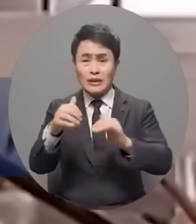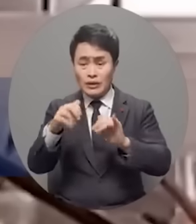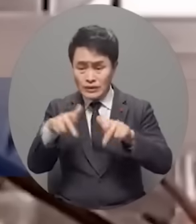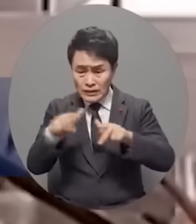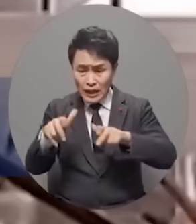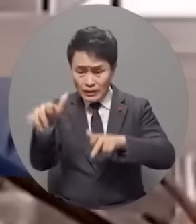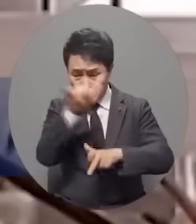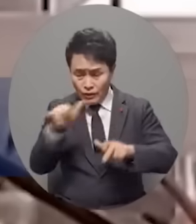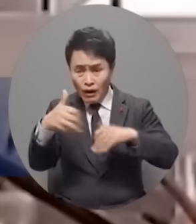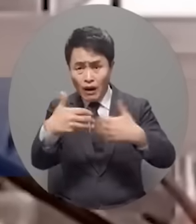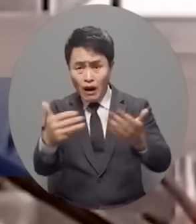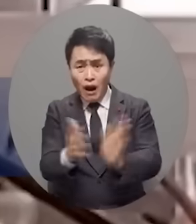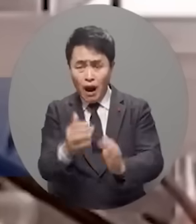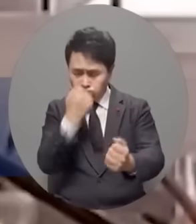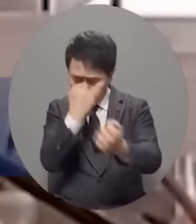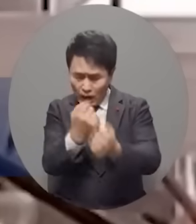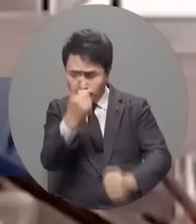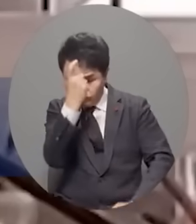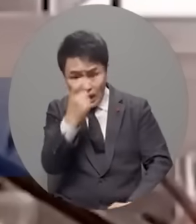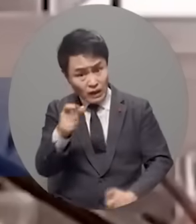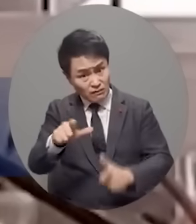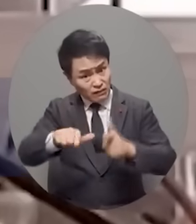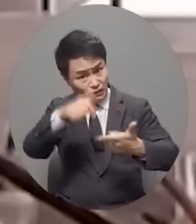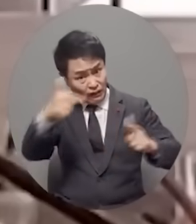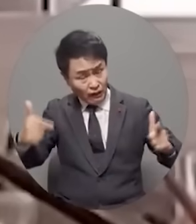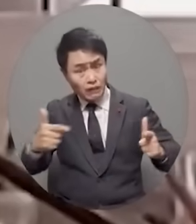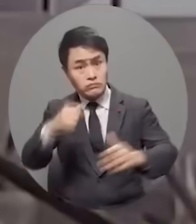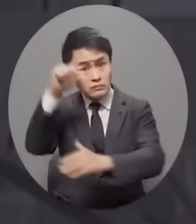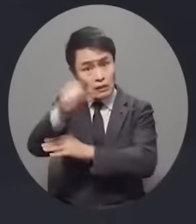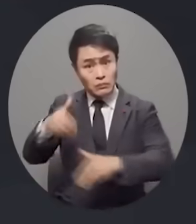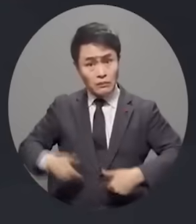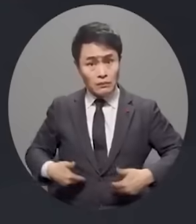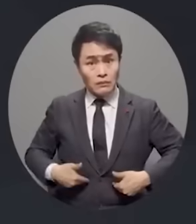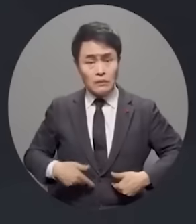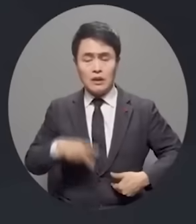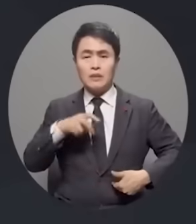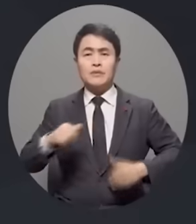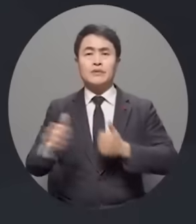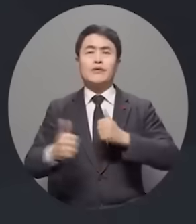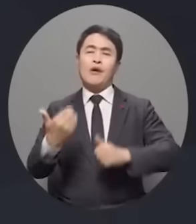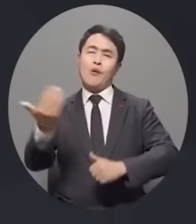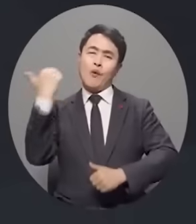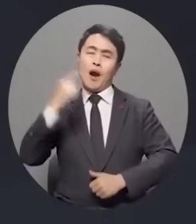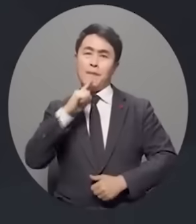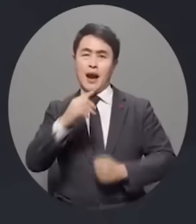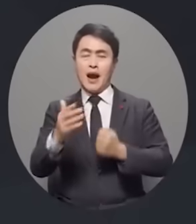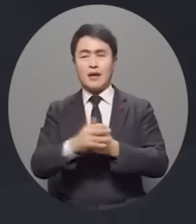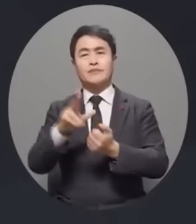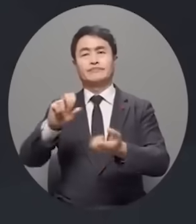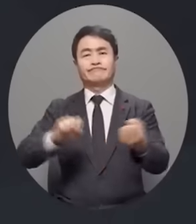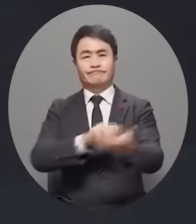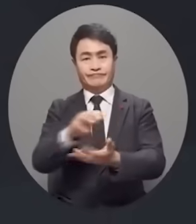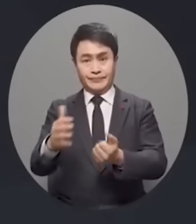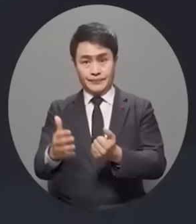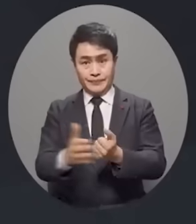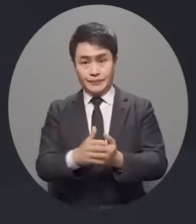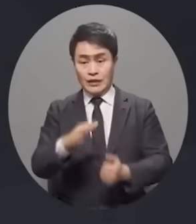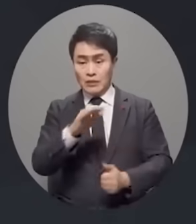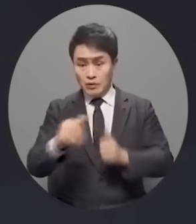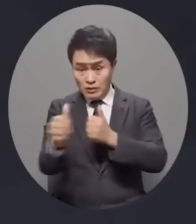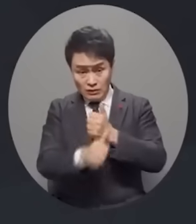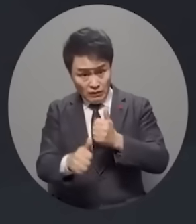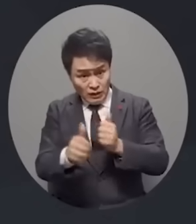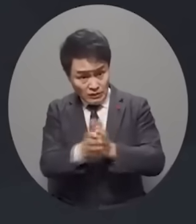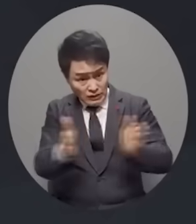계기지 않습니까? 이것도 다양성이라고 인정해야 되냐 말이에요. 민 위원은 결국 과거 발언에 대한 논란 때문에 비대위 출발에